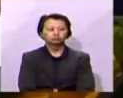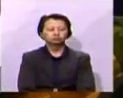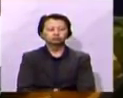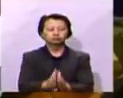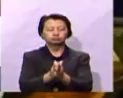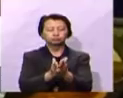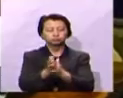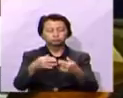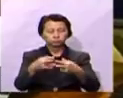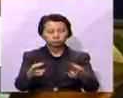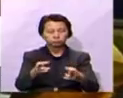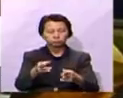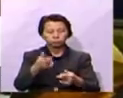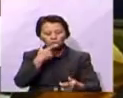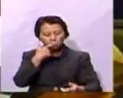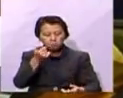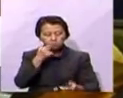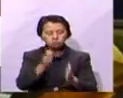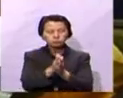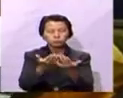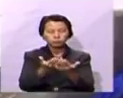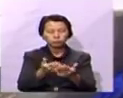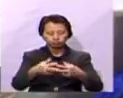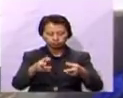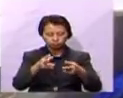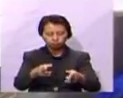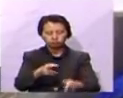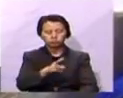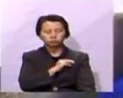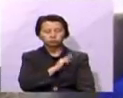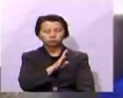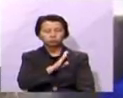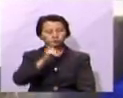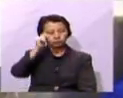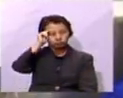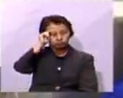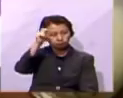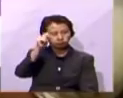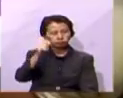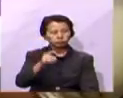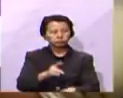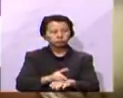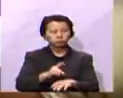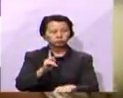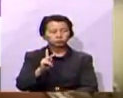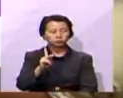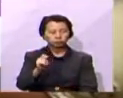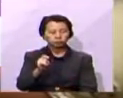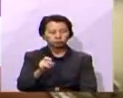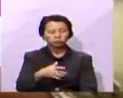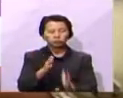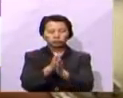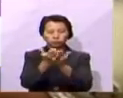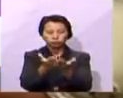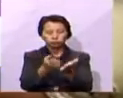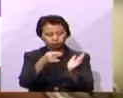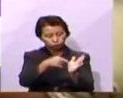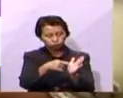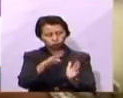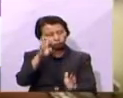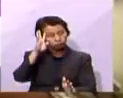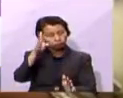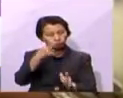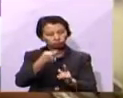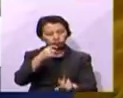Pelancaran buku Selera Ganu Kita disempurnakan Menteri Besar Terengganu Datuk Seri Ahmad Razif Abdul Rahman di Kuala Terengganu. Buku yang diinspirasikan